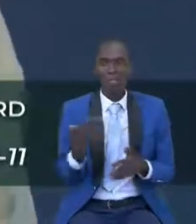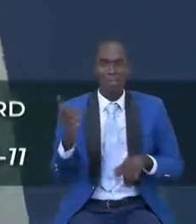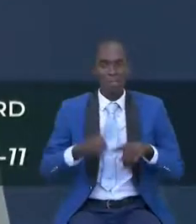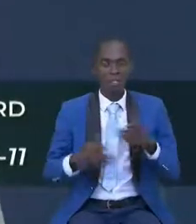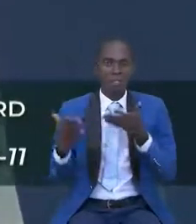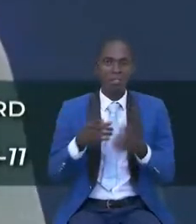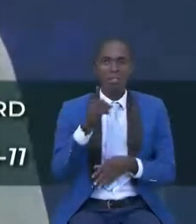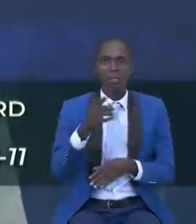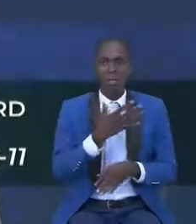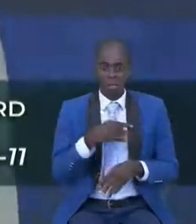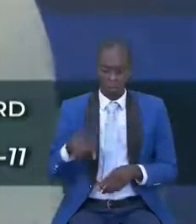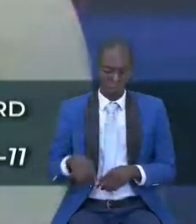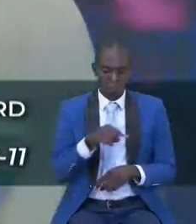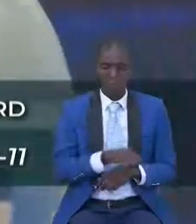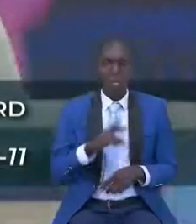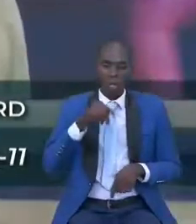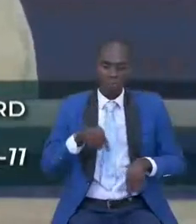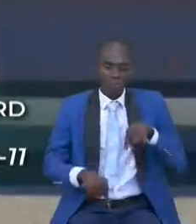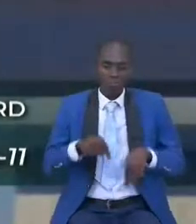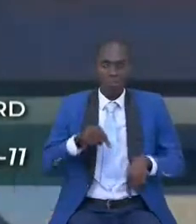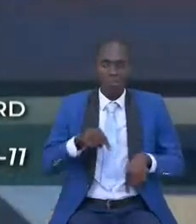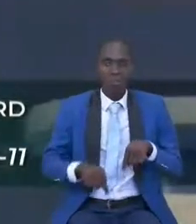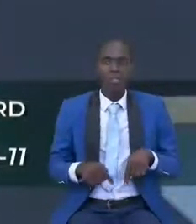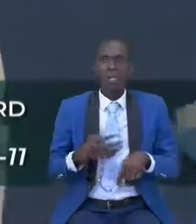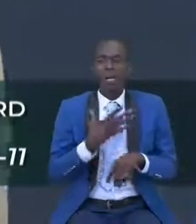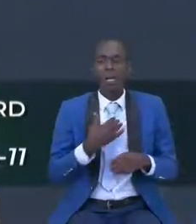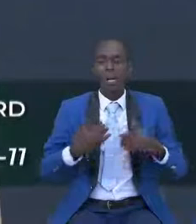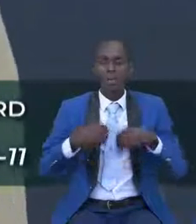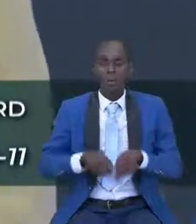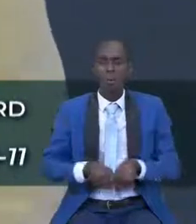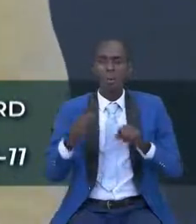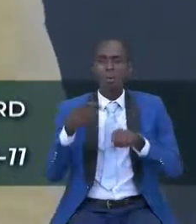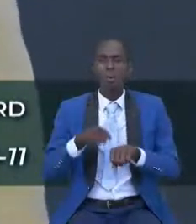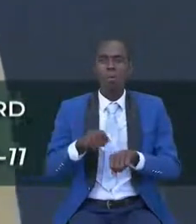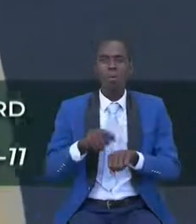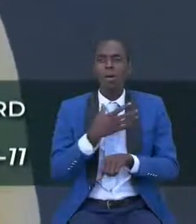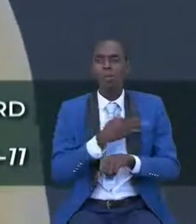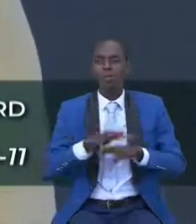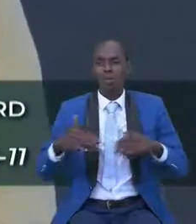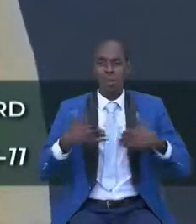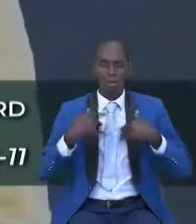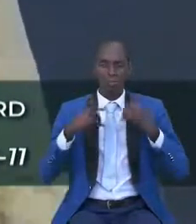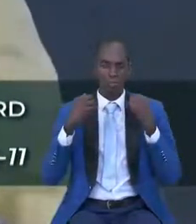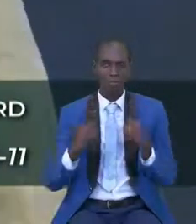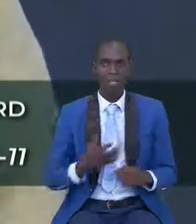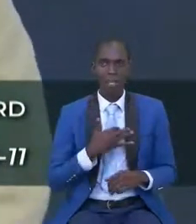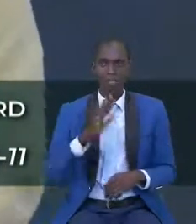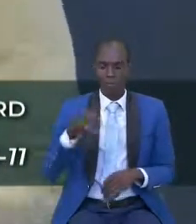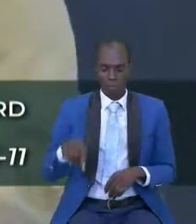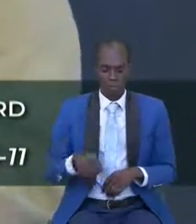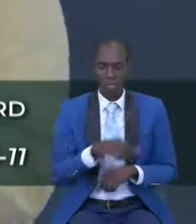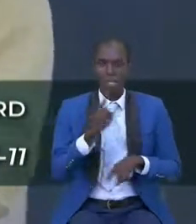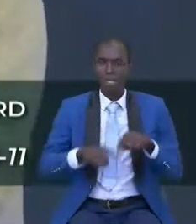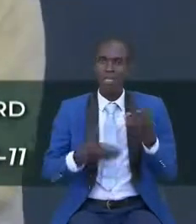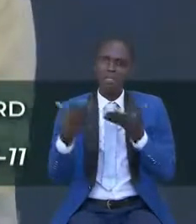est desséchée, n'arrive plus à rien porter, n'arrive pas à te servir, tes pieds sont paralysés, peut-être tu as les os cassés